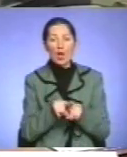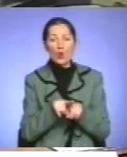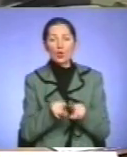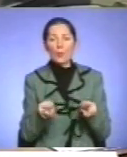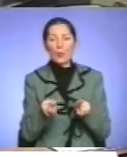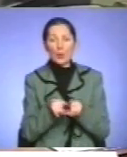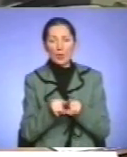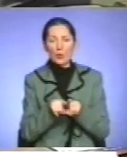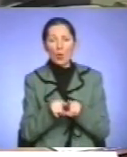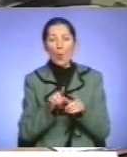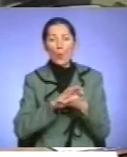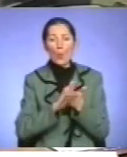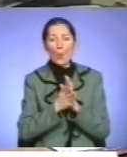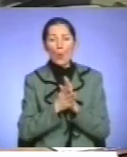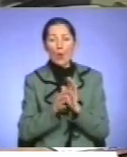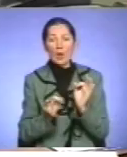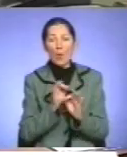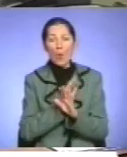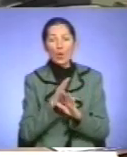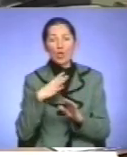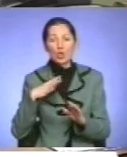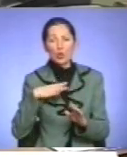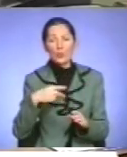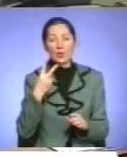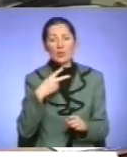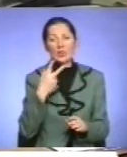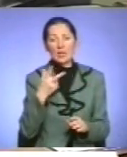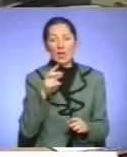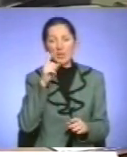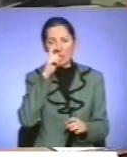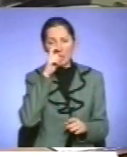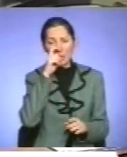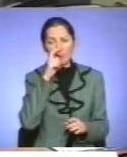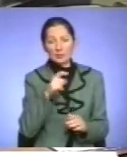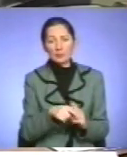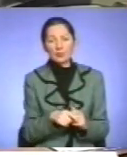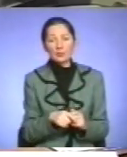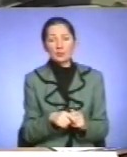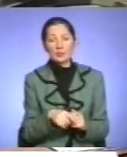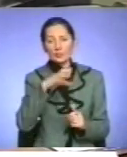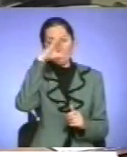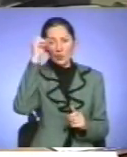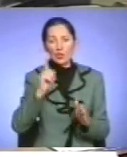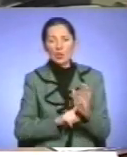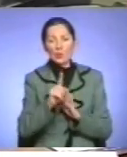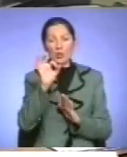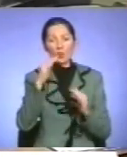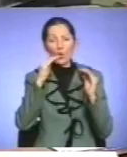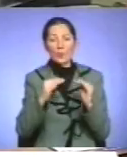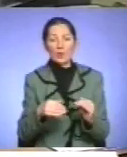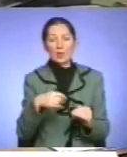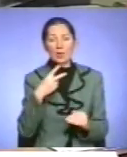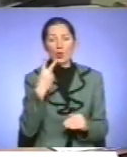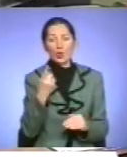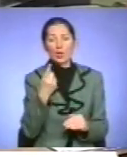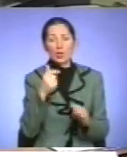подібного характеру погодні умови ми очікуємо на 23 квітня. Нічні температури повітря опускатимуться до